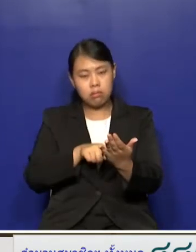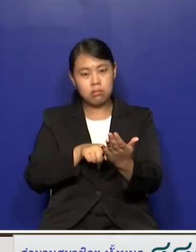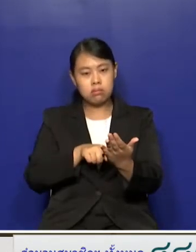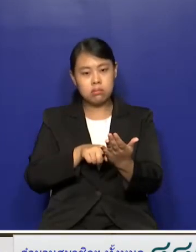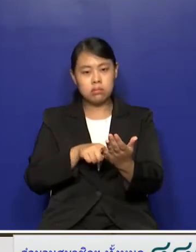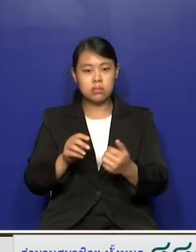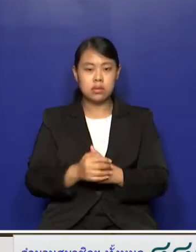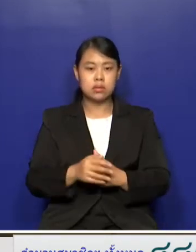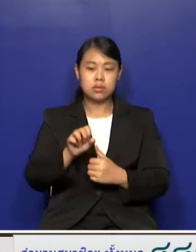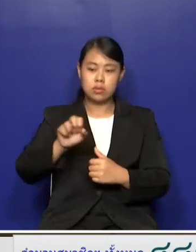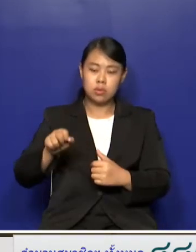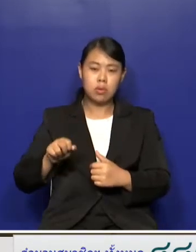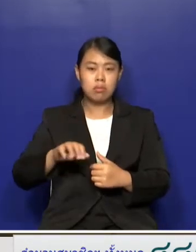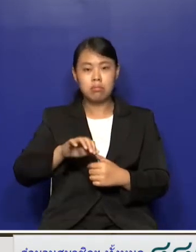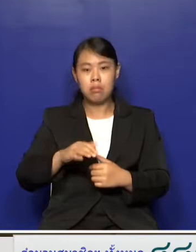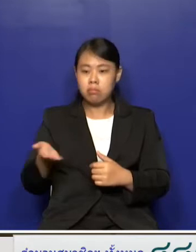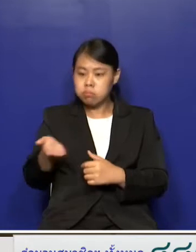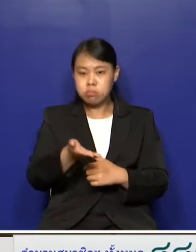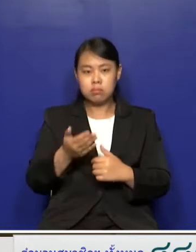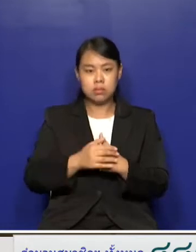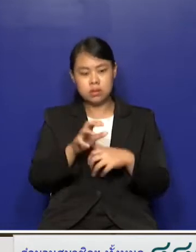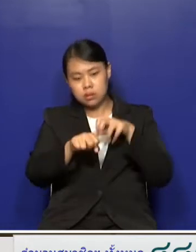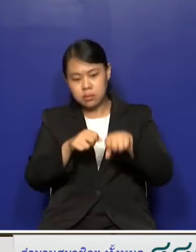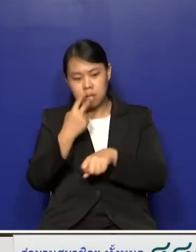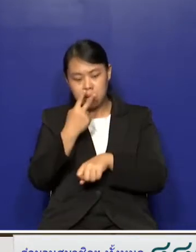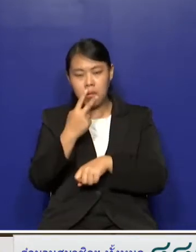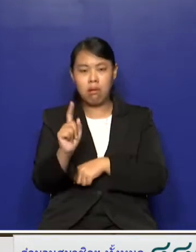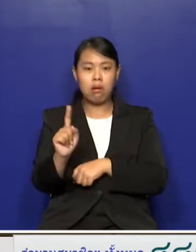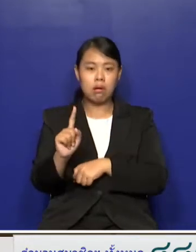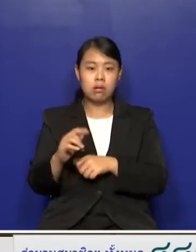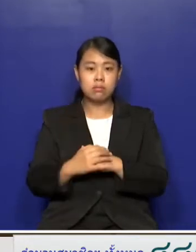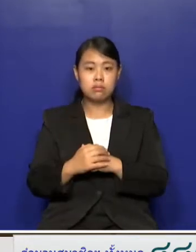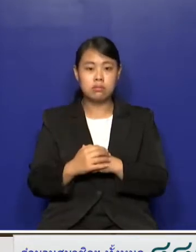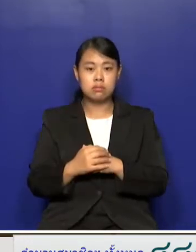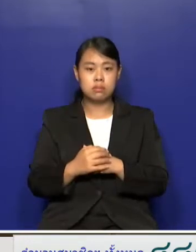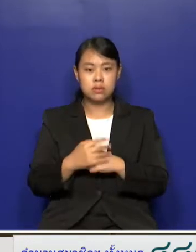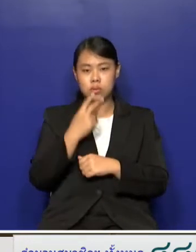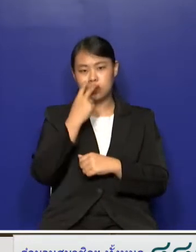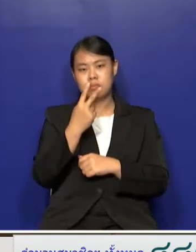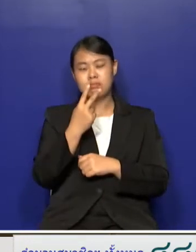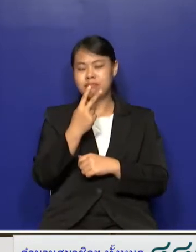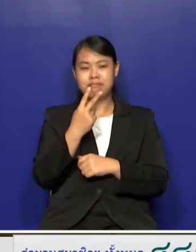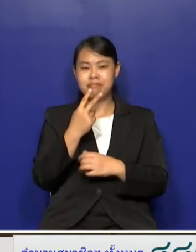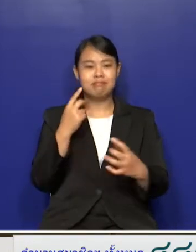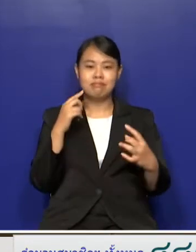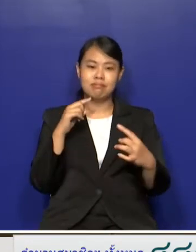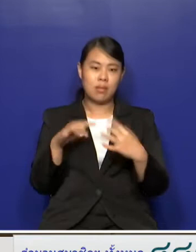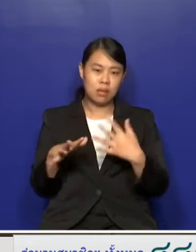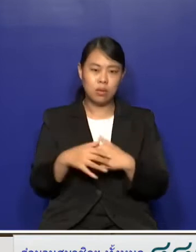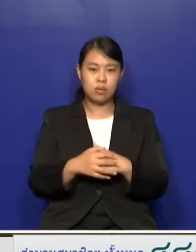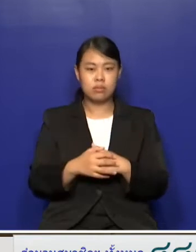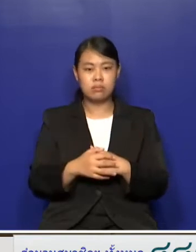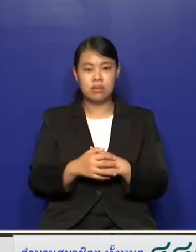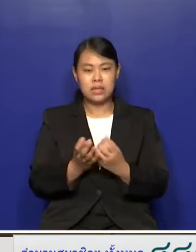หลายเพื่อนสมาชิกหลายท่านก็ได้ตั้งข้อสังเกตว่ามันดูแล้วไม่เหมาะกะนะครับมันไม่ไม่